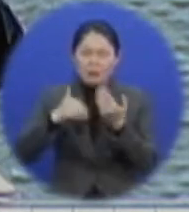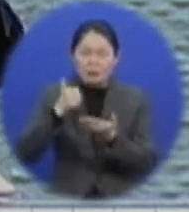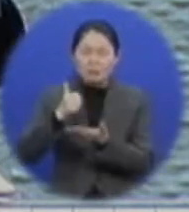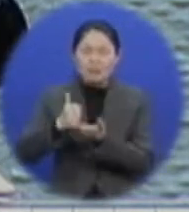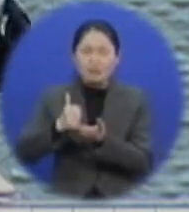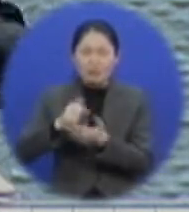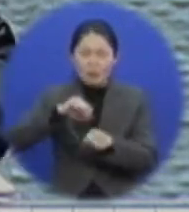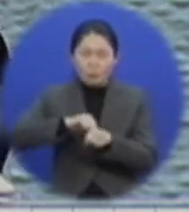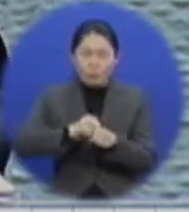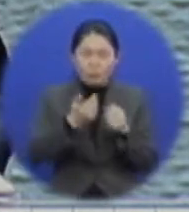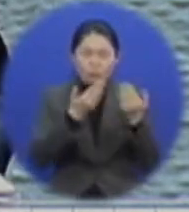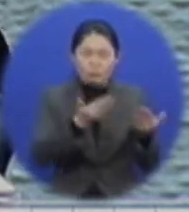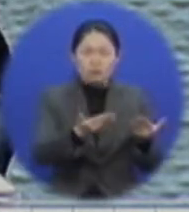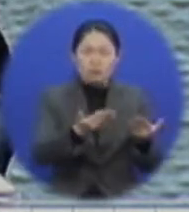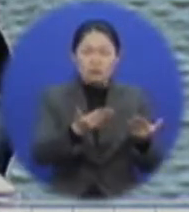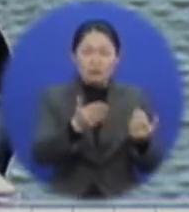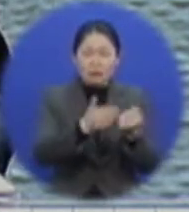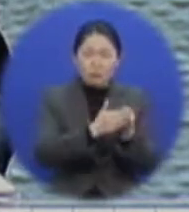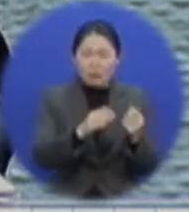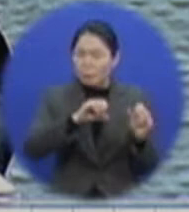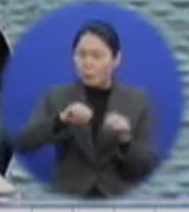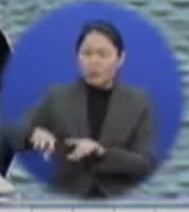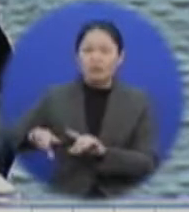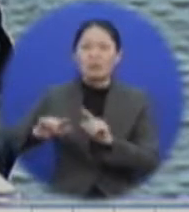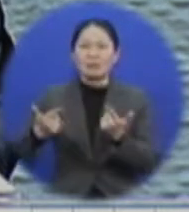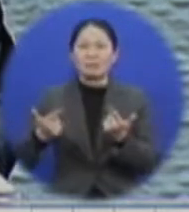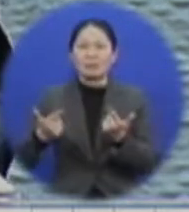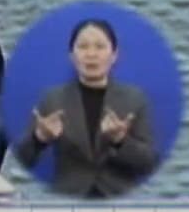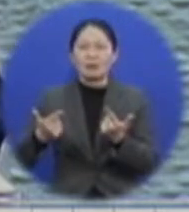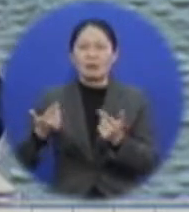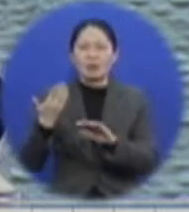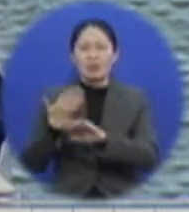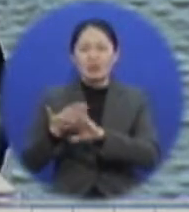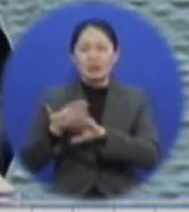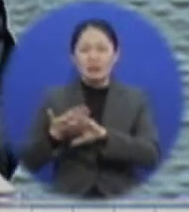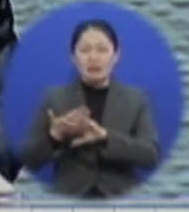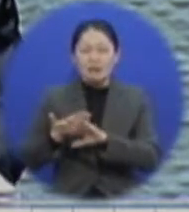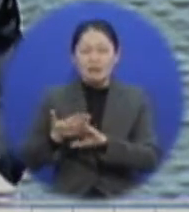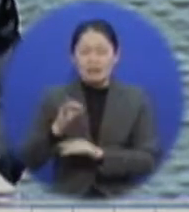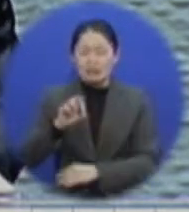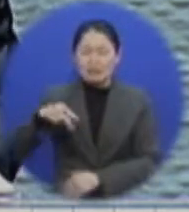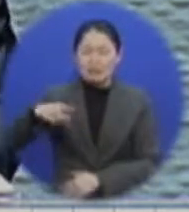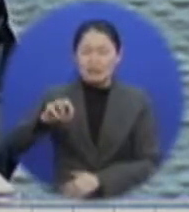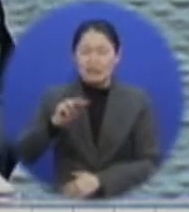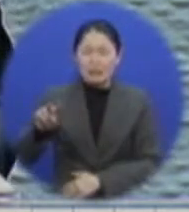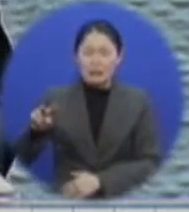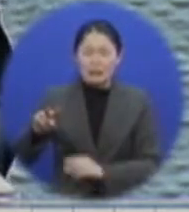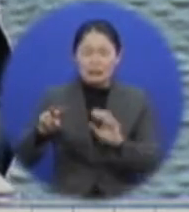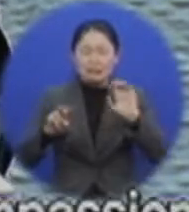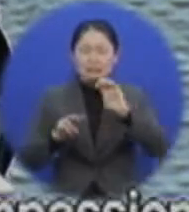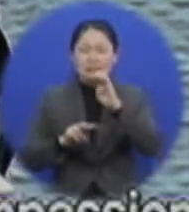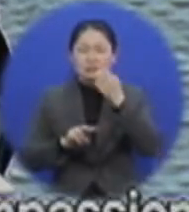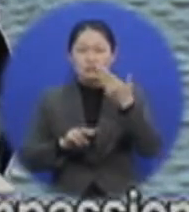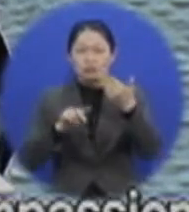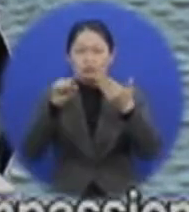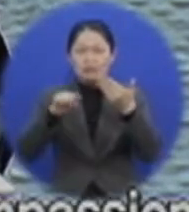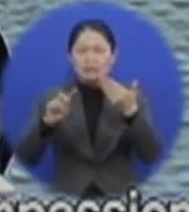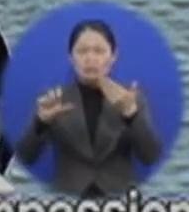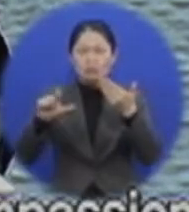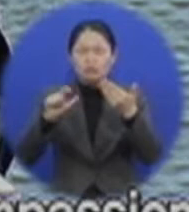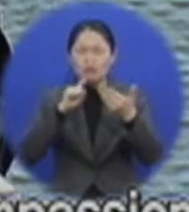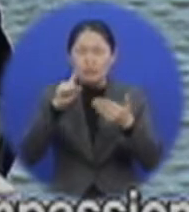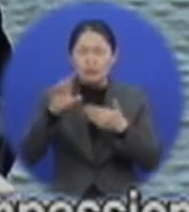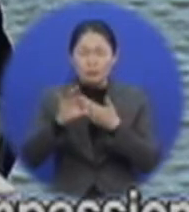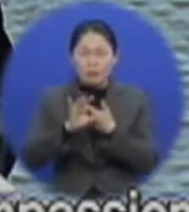하신다고 버리신 것은 아니란 말입니다 이사야 49장 15절 말씀에 여인이